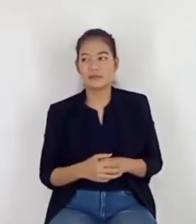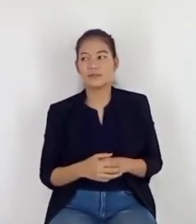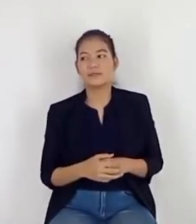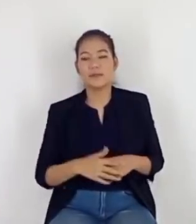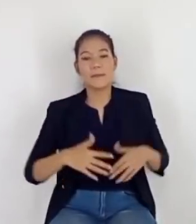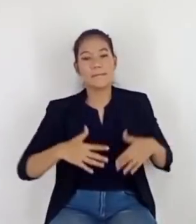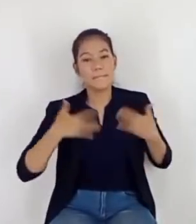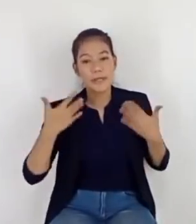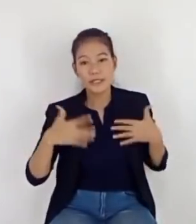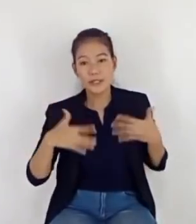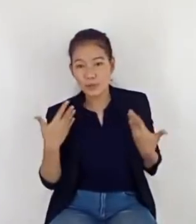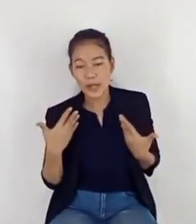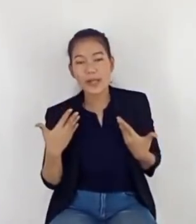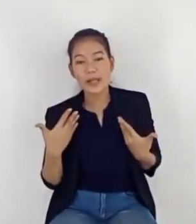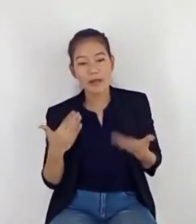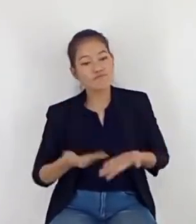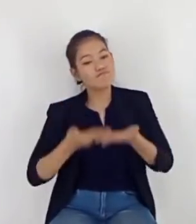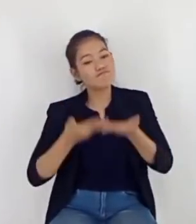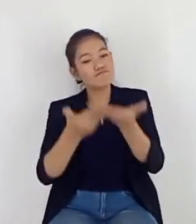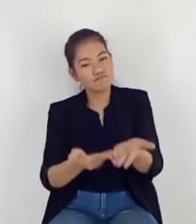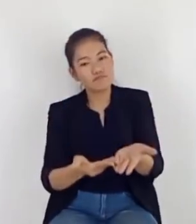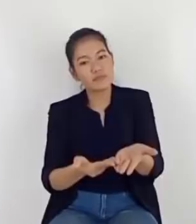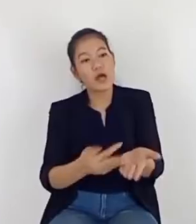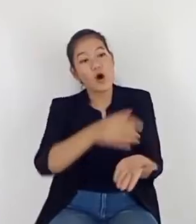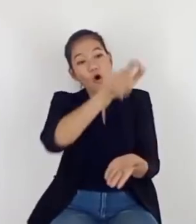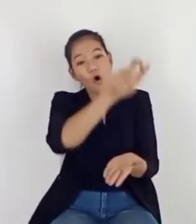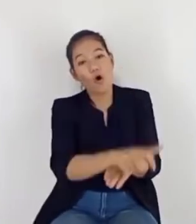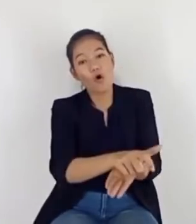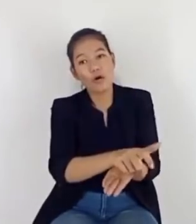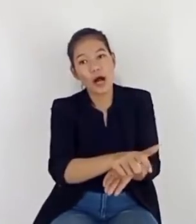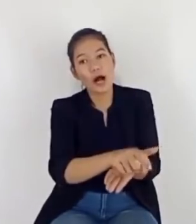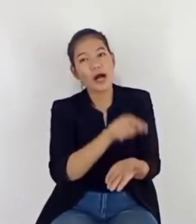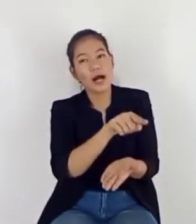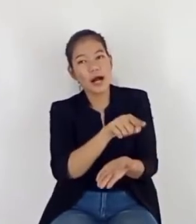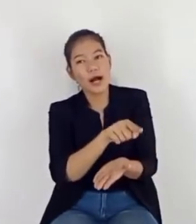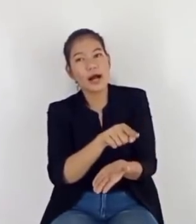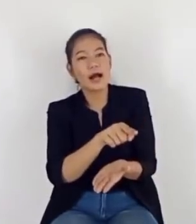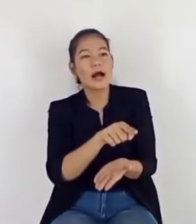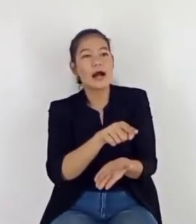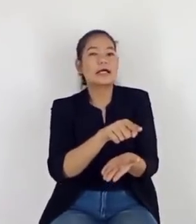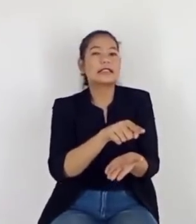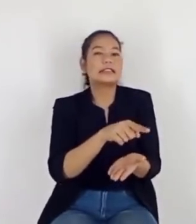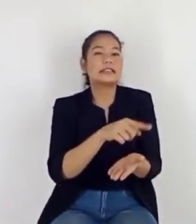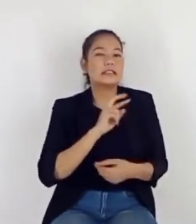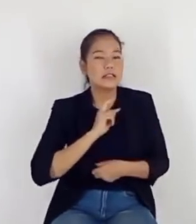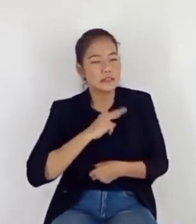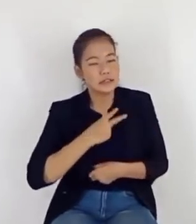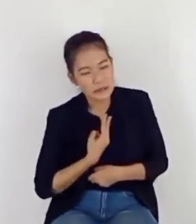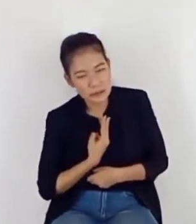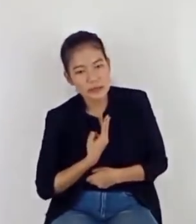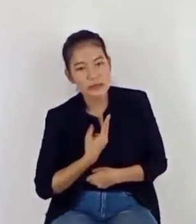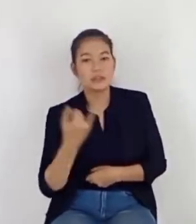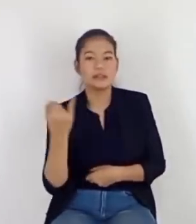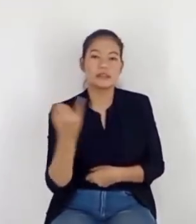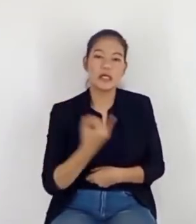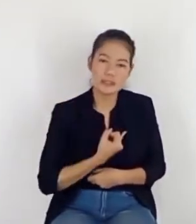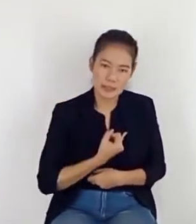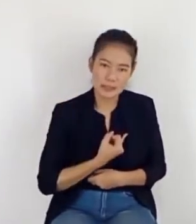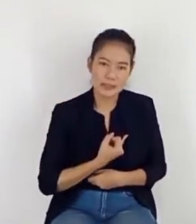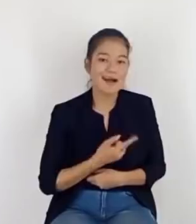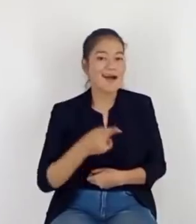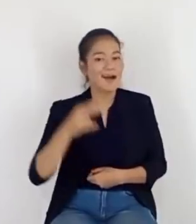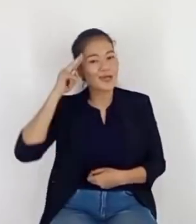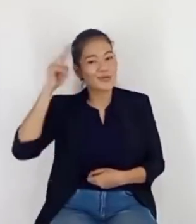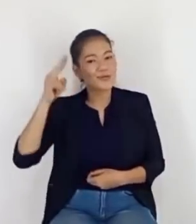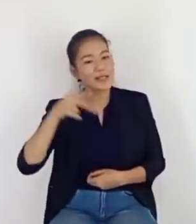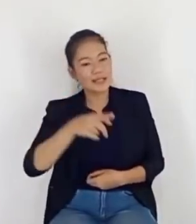Penghiburan diberikan ketika orang menyesali dosa dan kuasa Yesus mengampuni